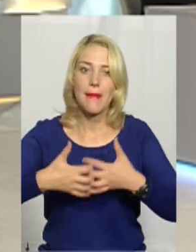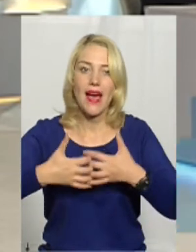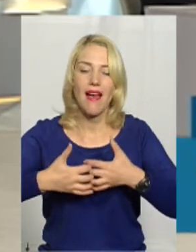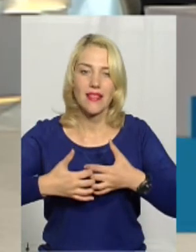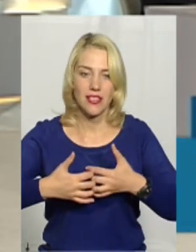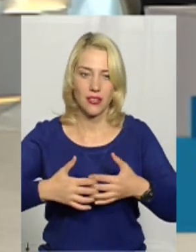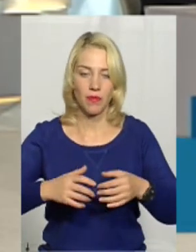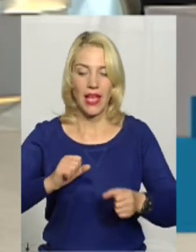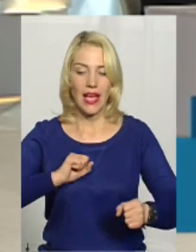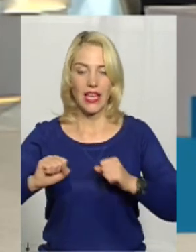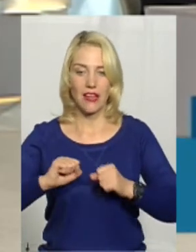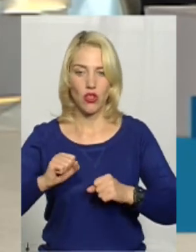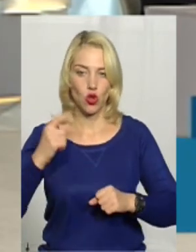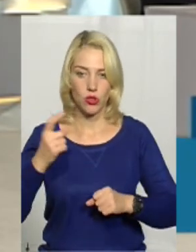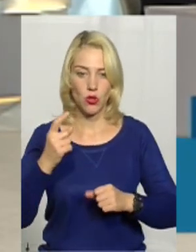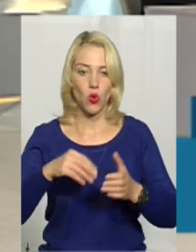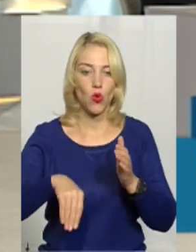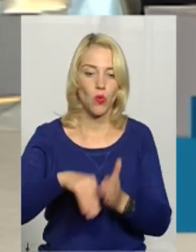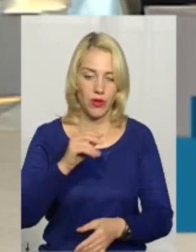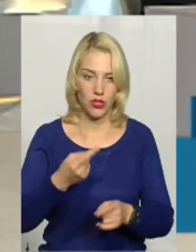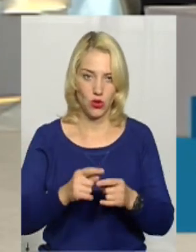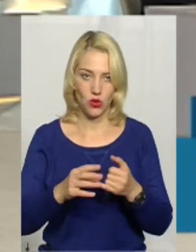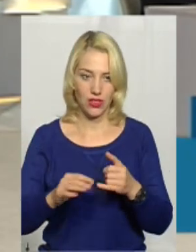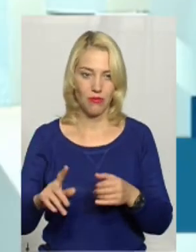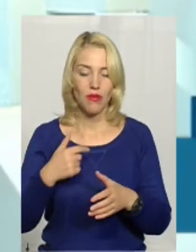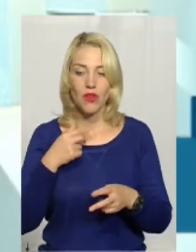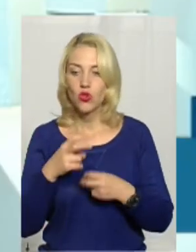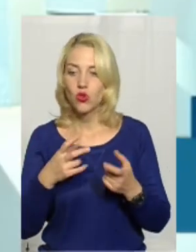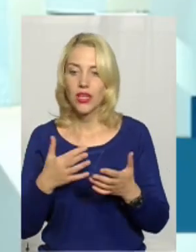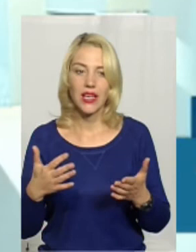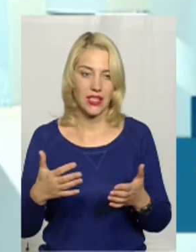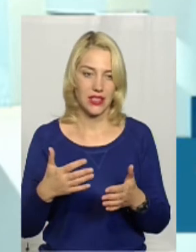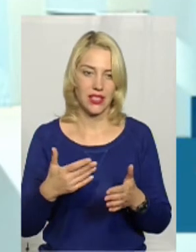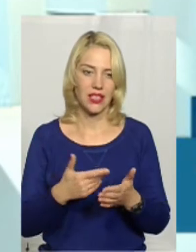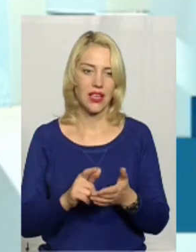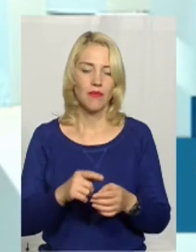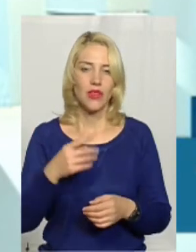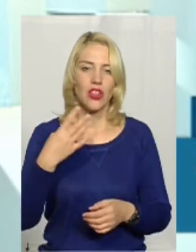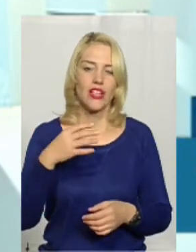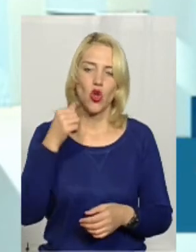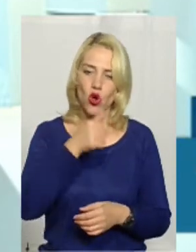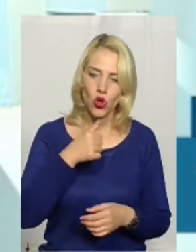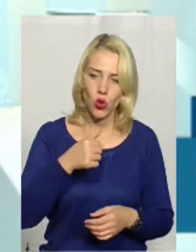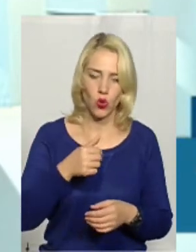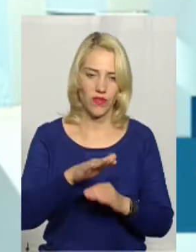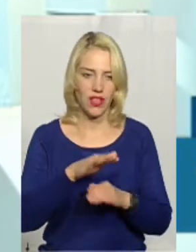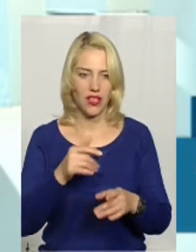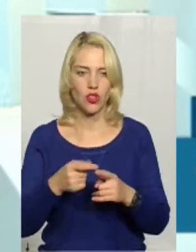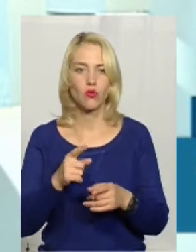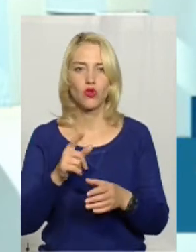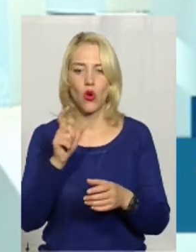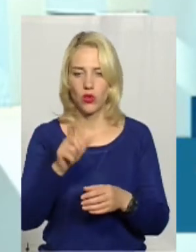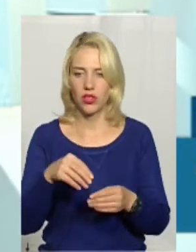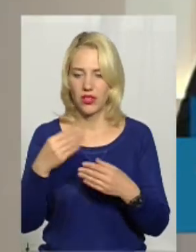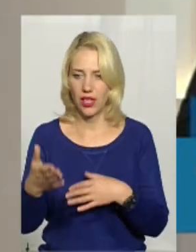господарства купити ту землю в тої людини, кому треба. І ми вишукуємо різні там емфітемзіси на 40 років, наскільки, бо ж ти даєш зразу людині велику